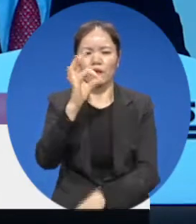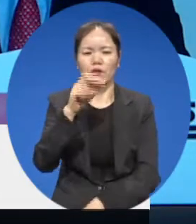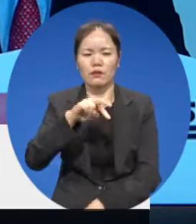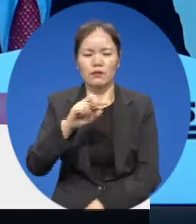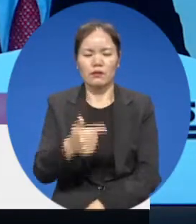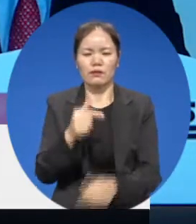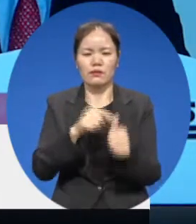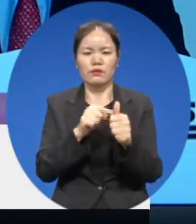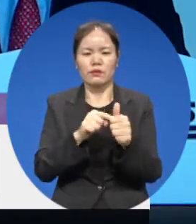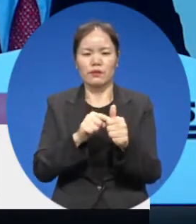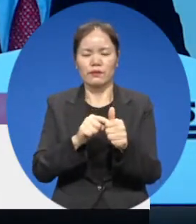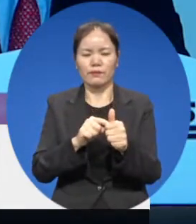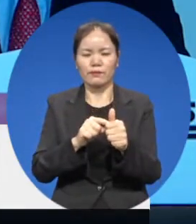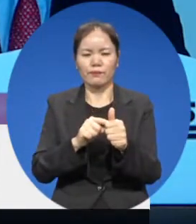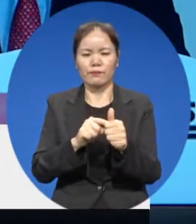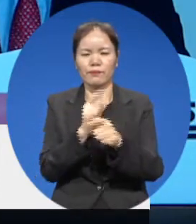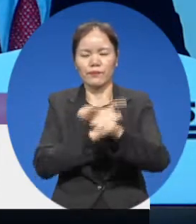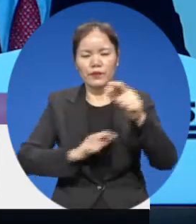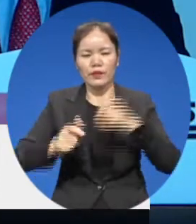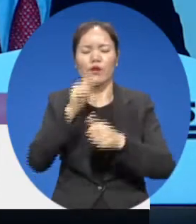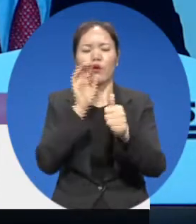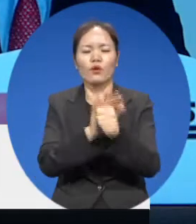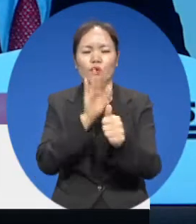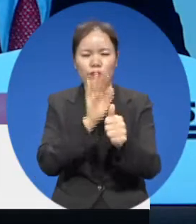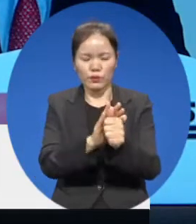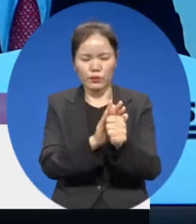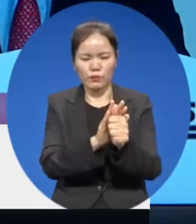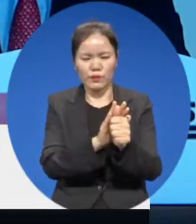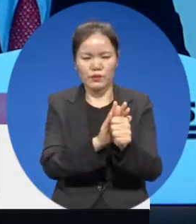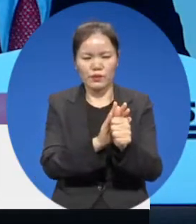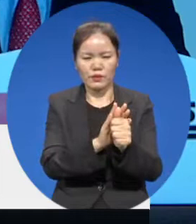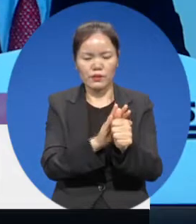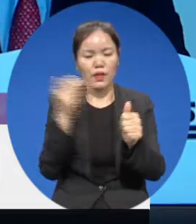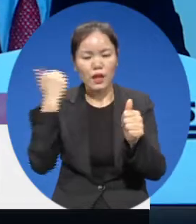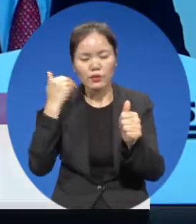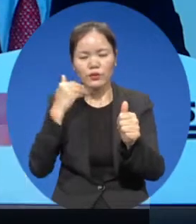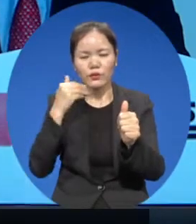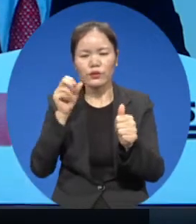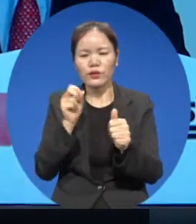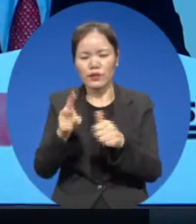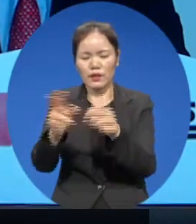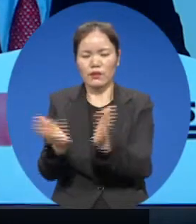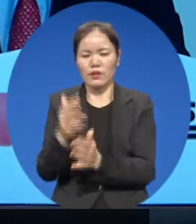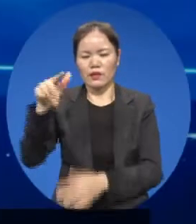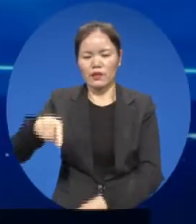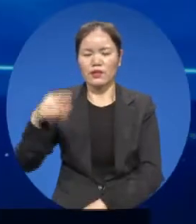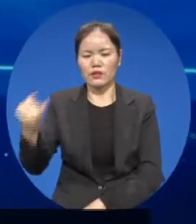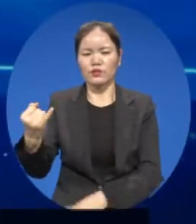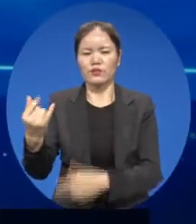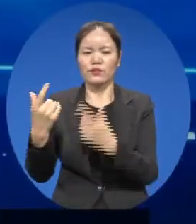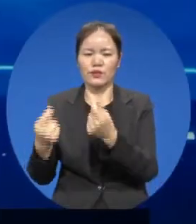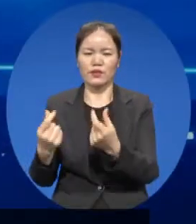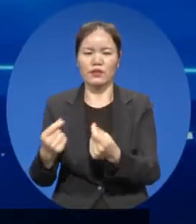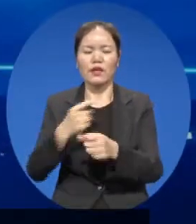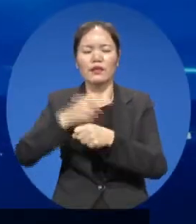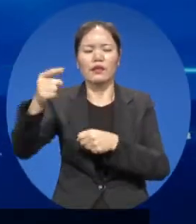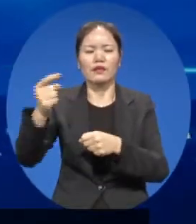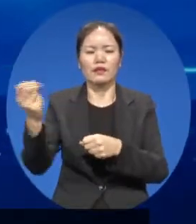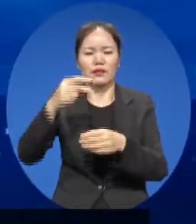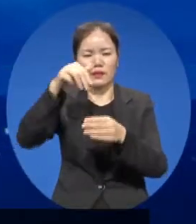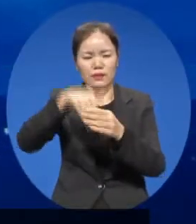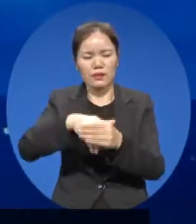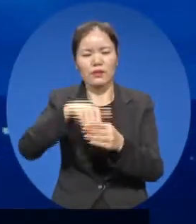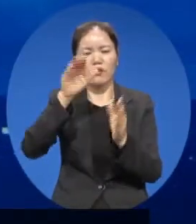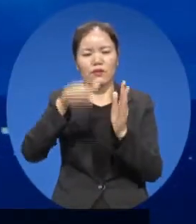몸에 날개를 달아주는 게 오히려 춤의 작은거 여당이 아닐까 하는 고민도 해 봐야 될 것 같습니다 사실 모든 재보궐선거 2시 도